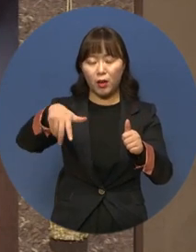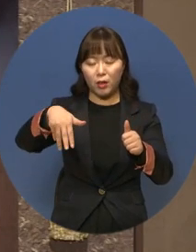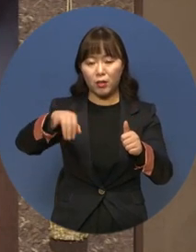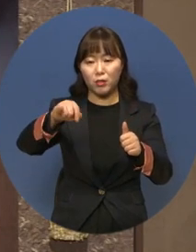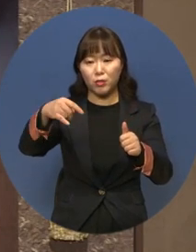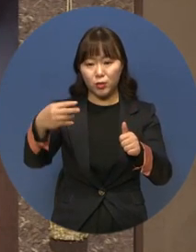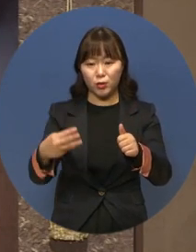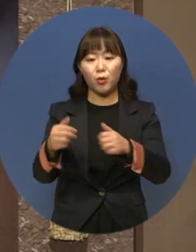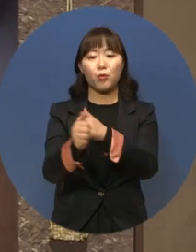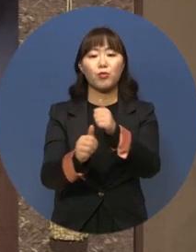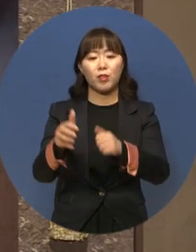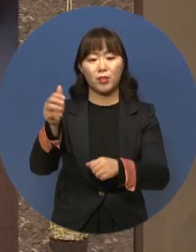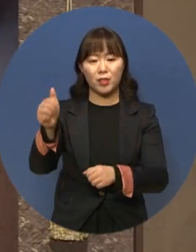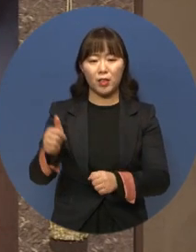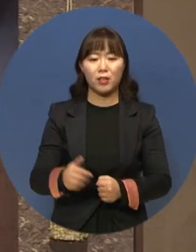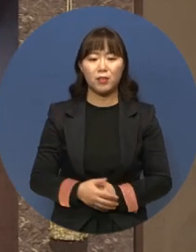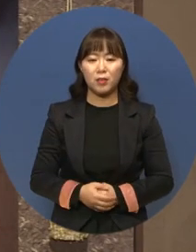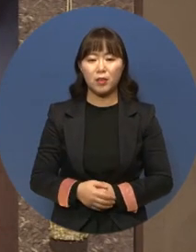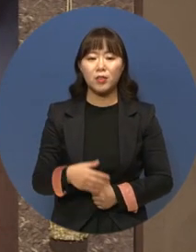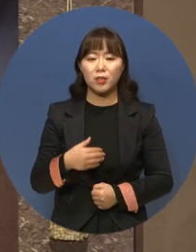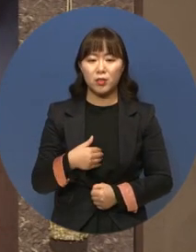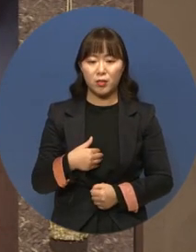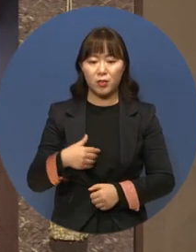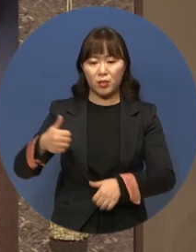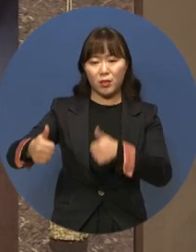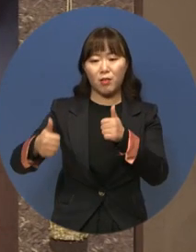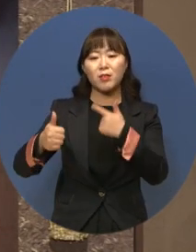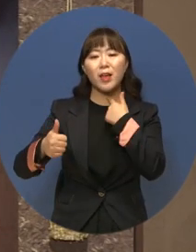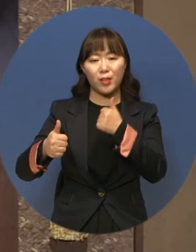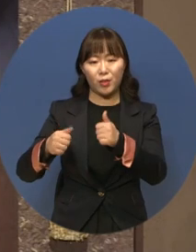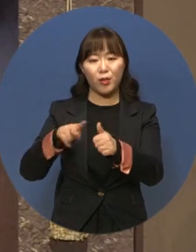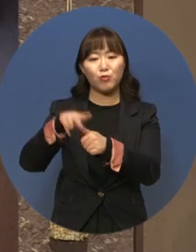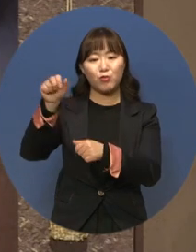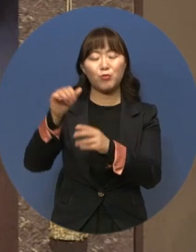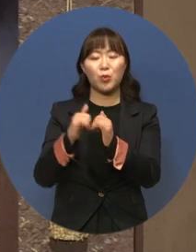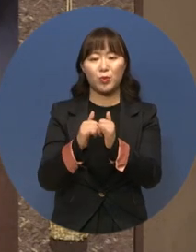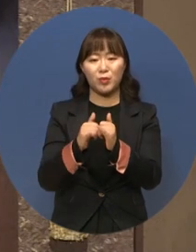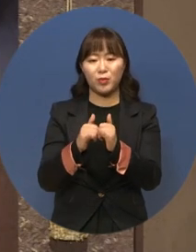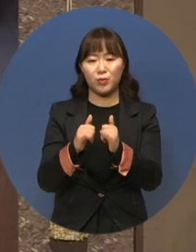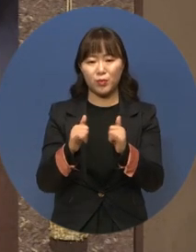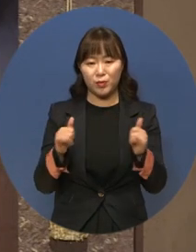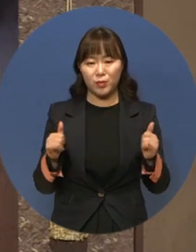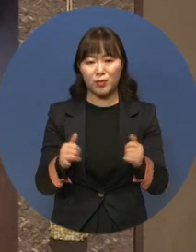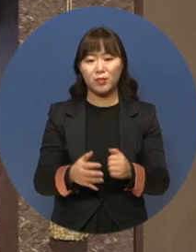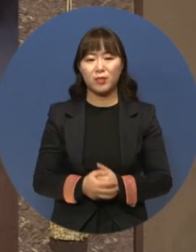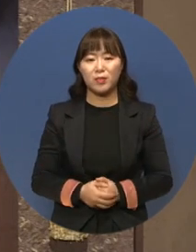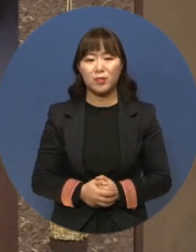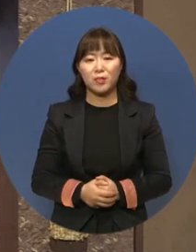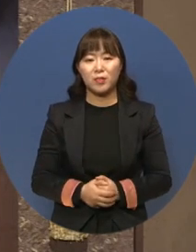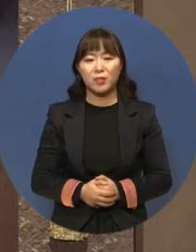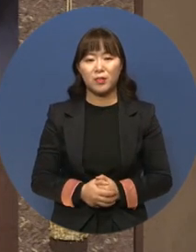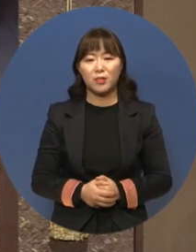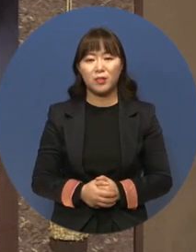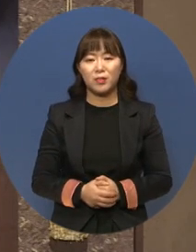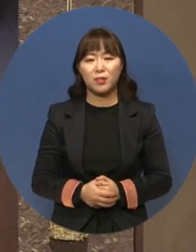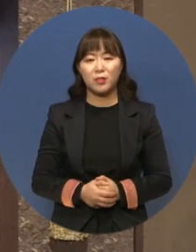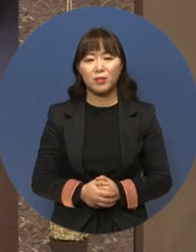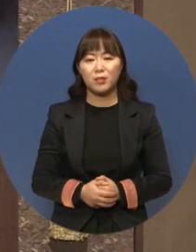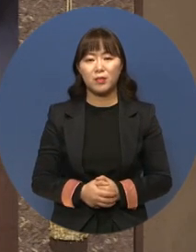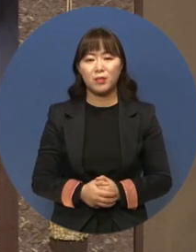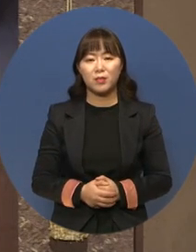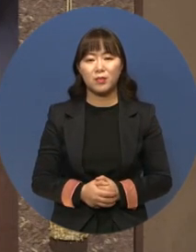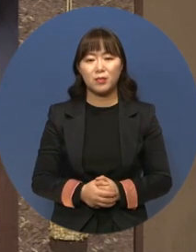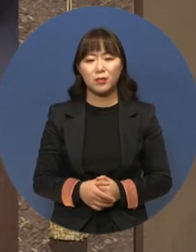우리 고관철 위원장이라고 저하고 경선을 했던 경쟁을 했던 후보입니다. 네.